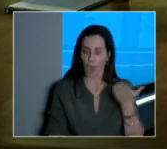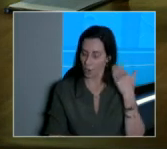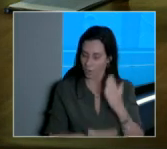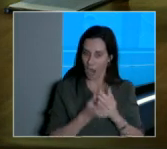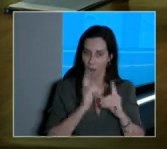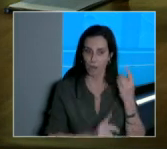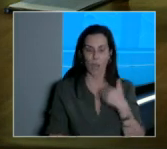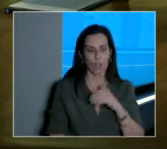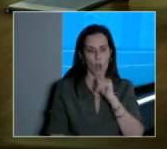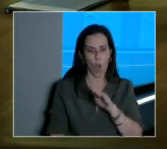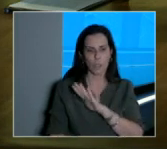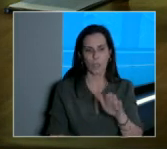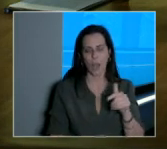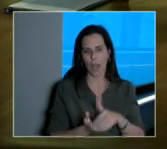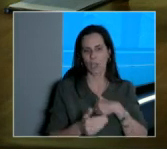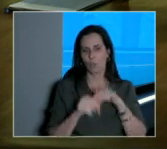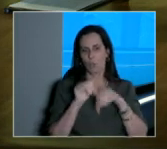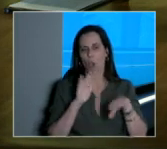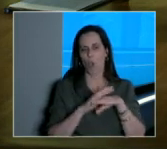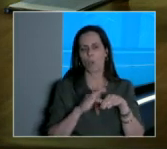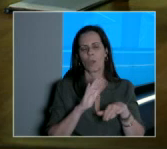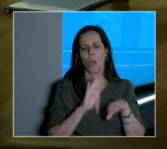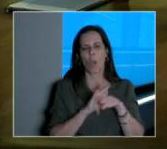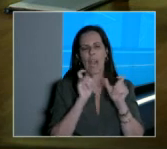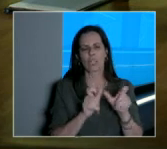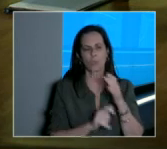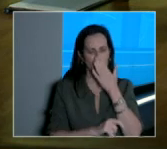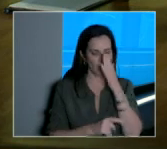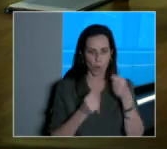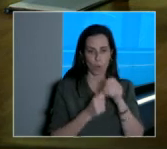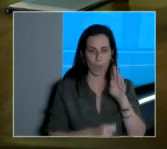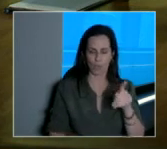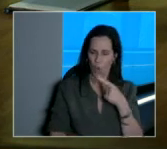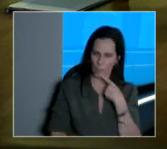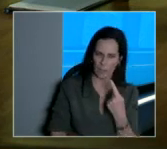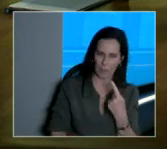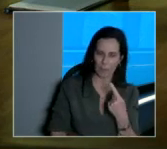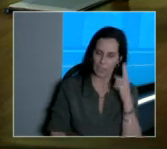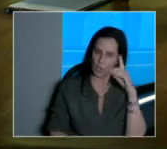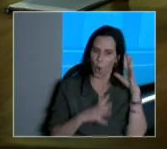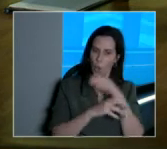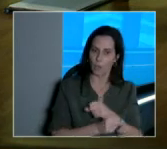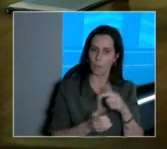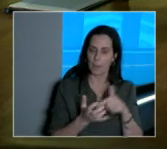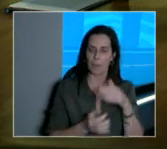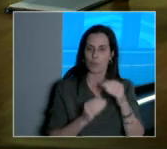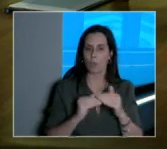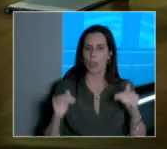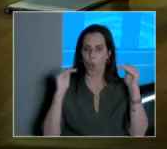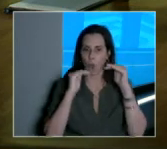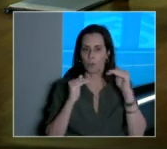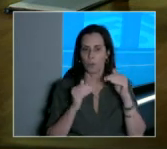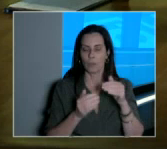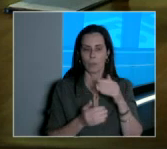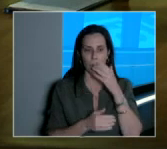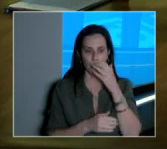דברים כאלה, אני לא רוצה את זה, ולכן אני אתמוך בחוק החסינות. אבל אתה קצת מצחיק אותי בגלל שאתה מדבר אידיאולוגית שבגלל בג"ץ התאפשר גירוש